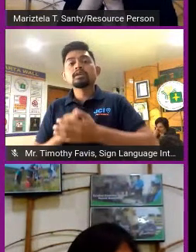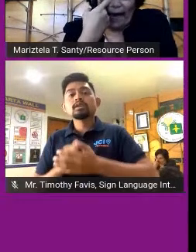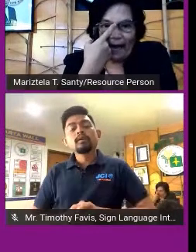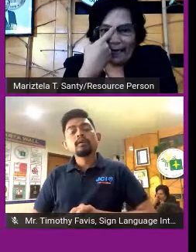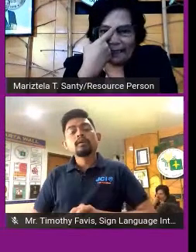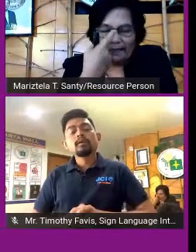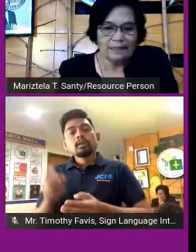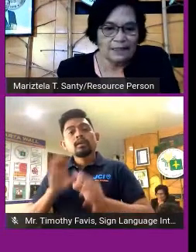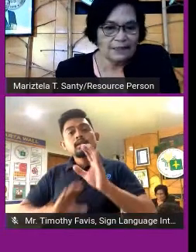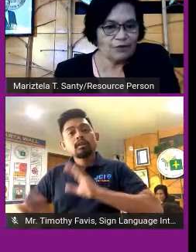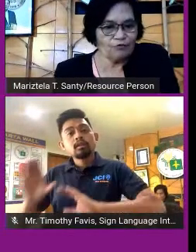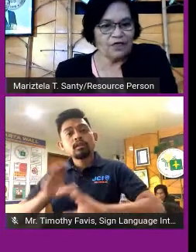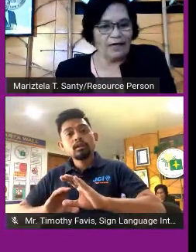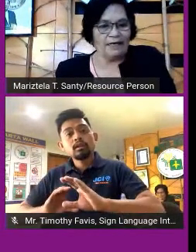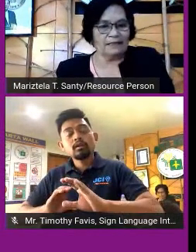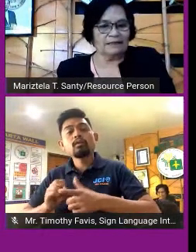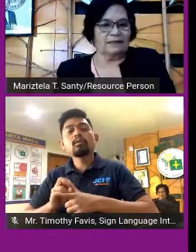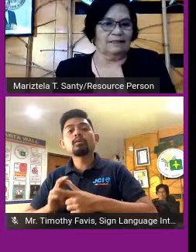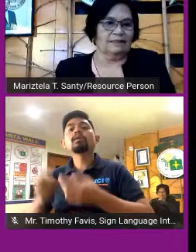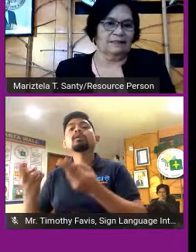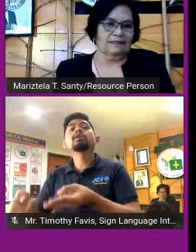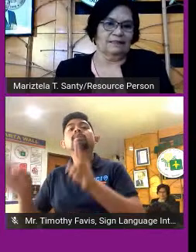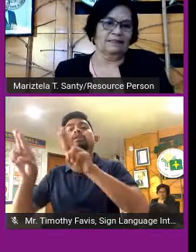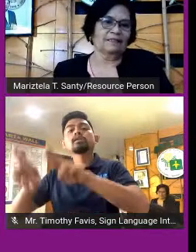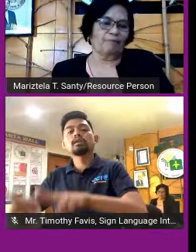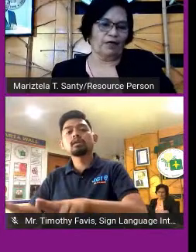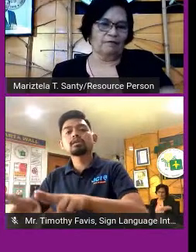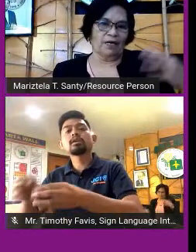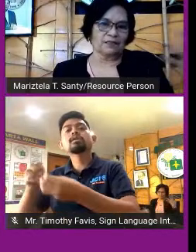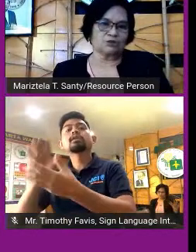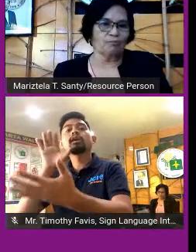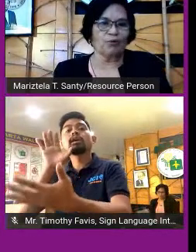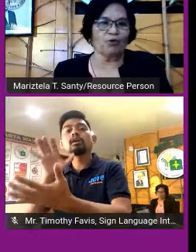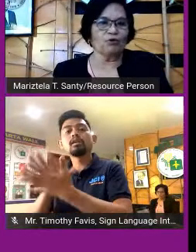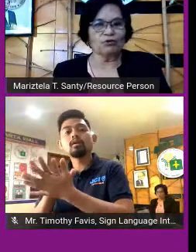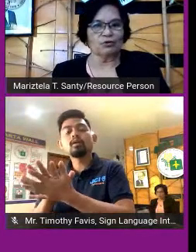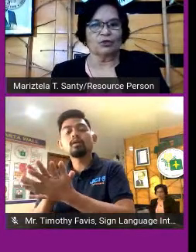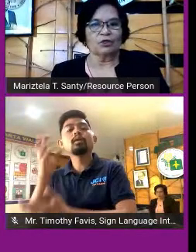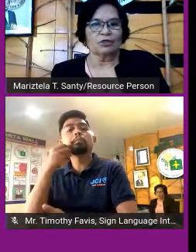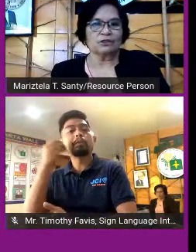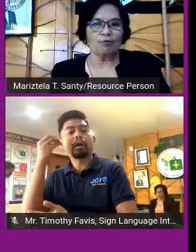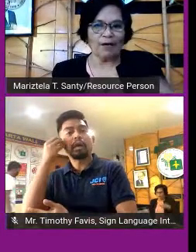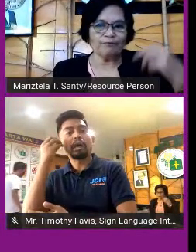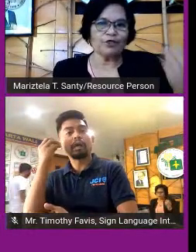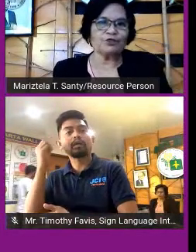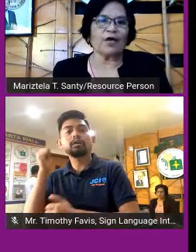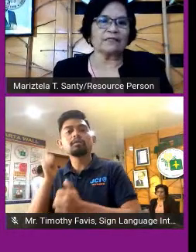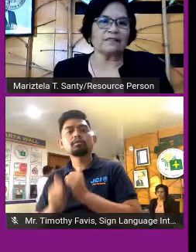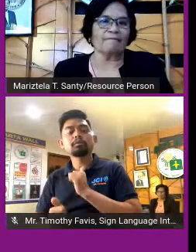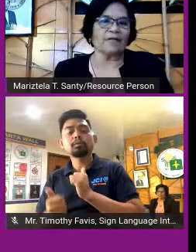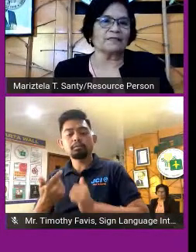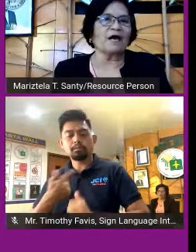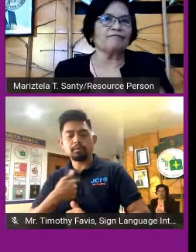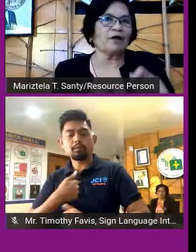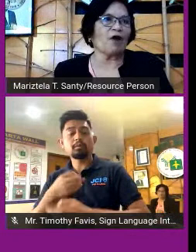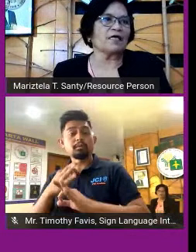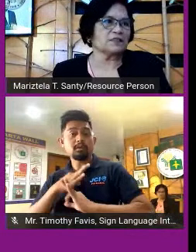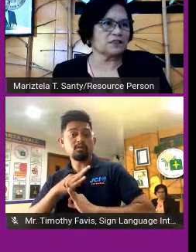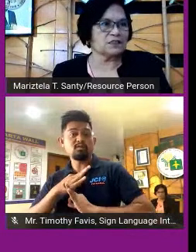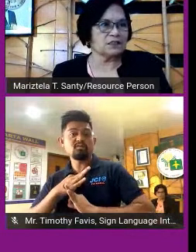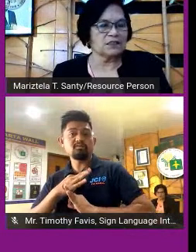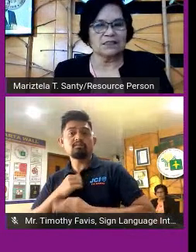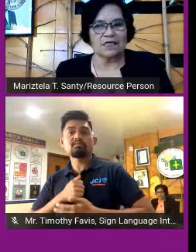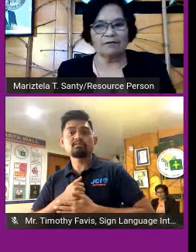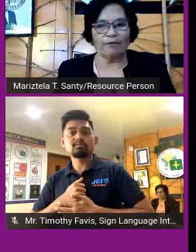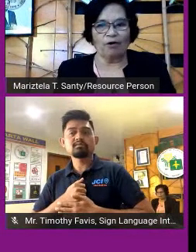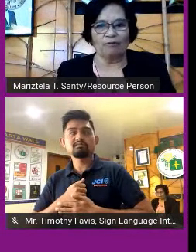sa loob ng bahay, so they cannot, hindi pwedeng magsumbong. So we have to educate them na they have the